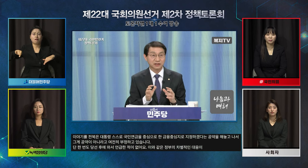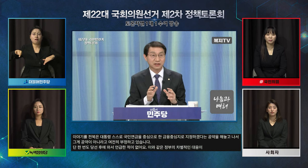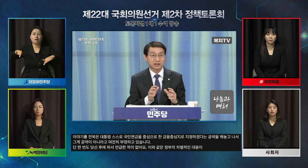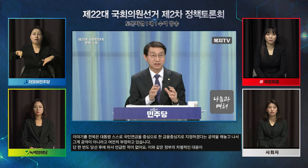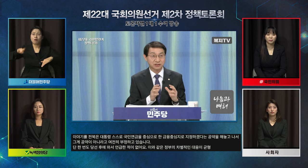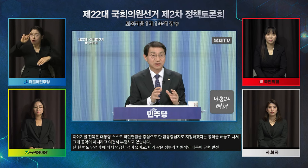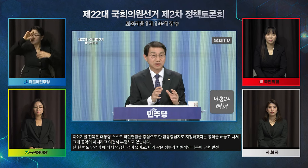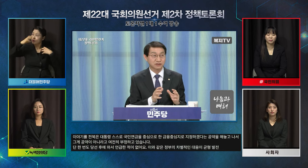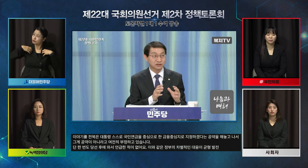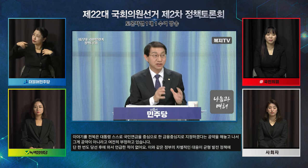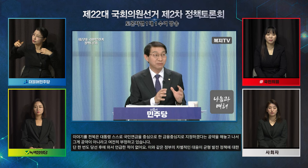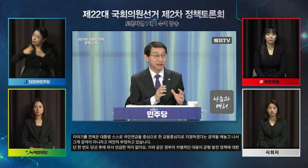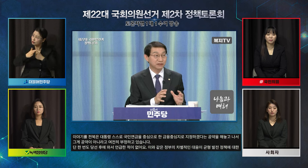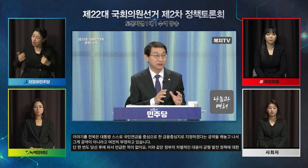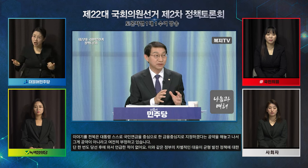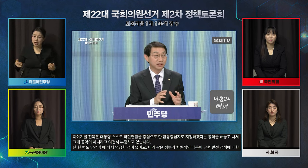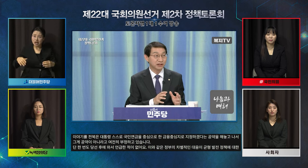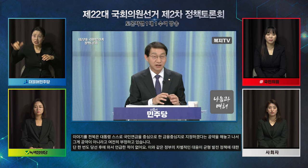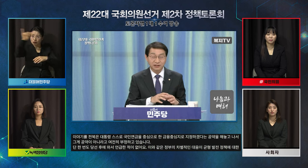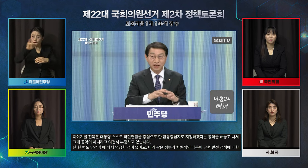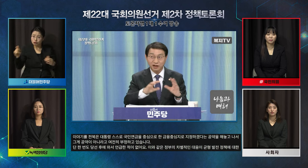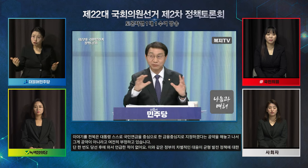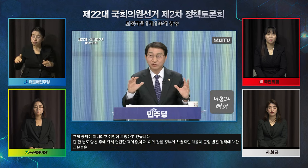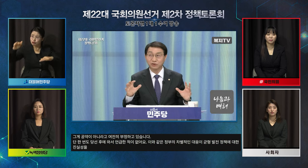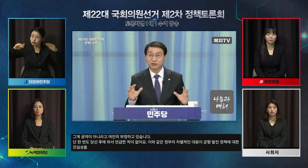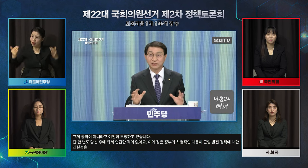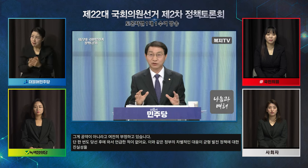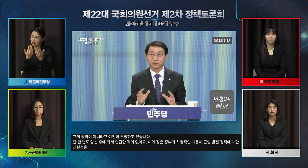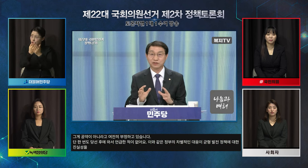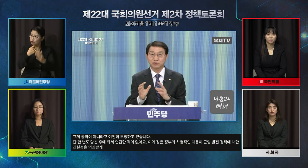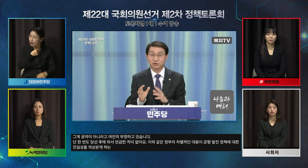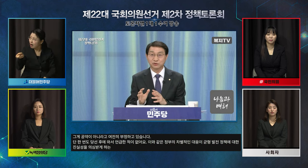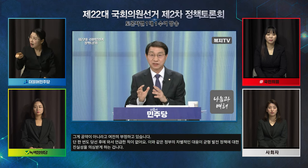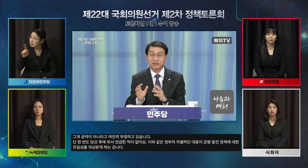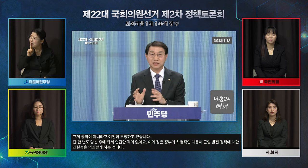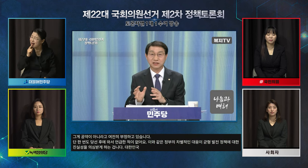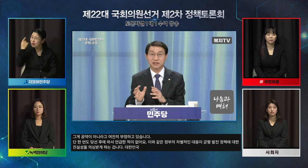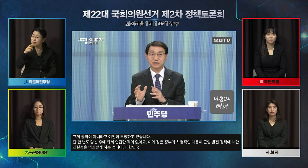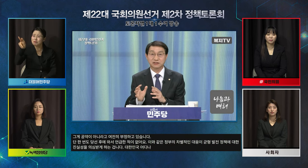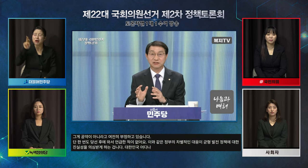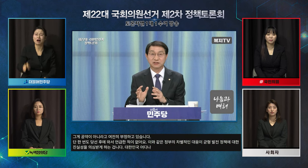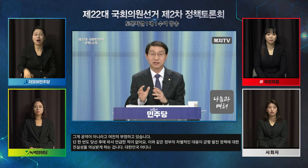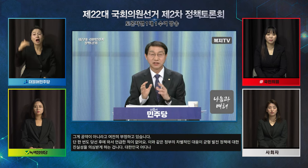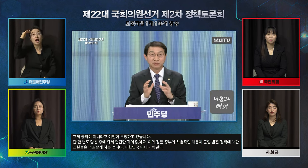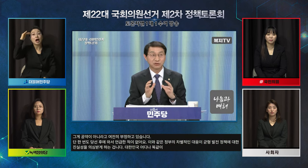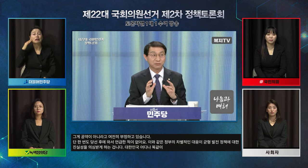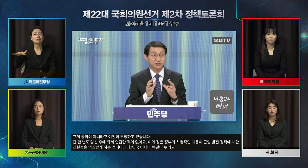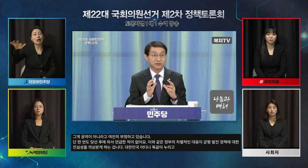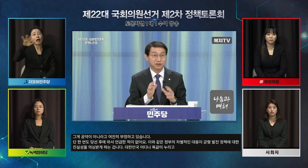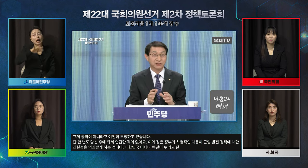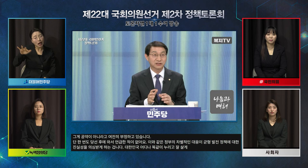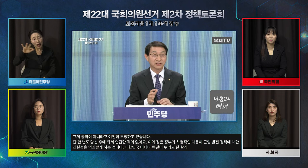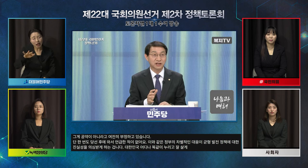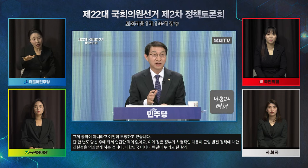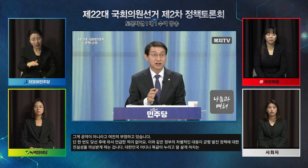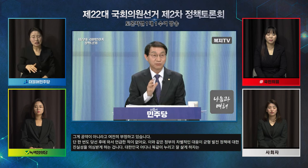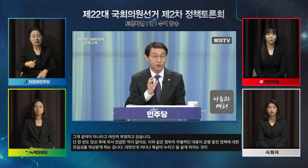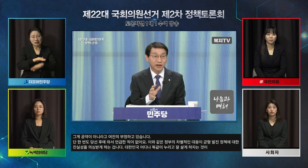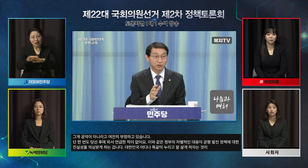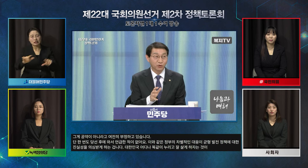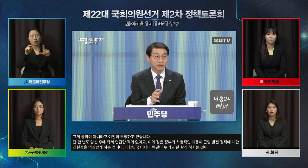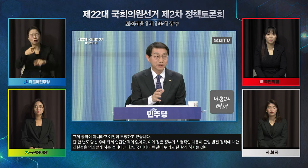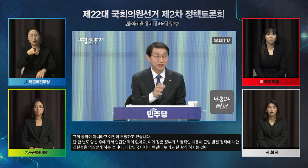정책에 대한 진실성을 의심받게 하는 겁니다. 대한민국 어디나 똑같이 누리고 잘 살게 하자는 것이 균형발전 철학인데